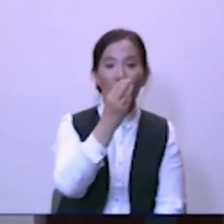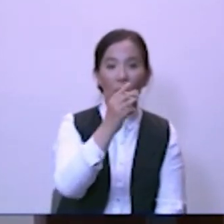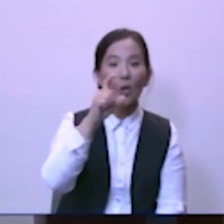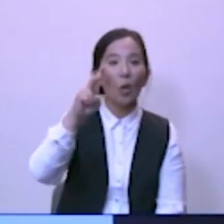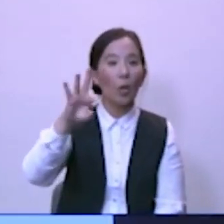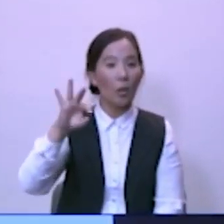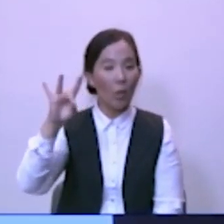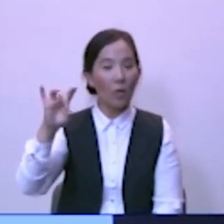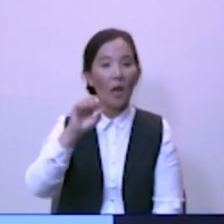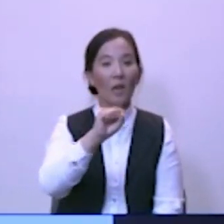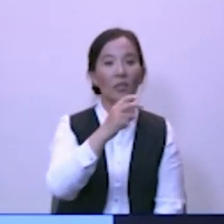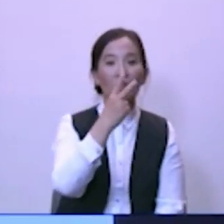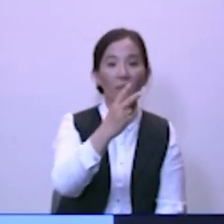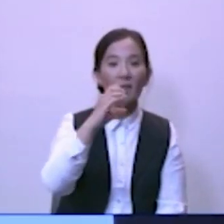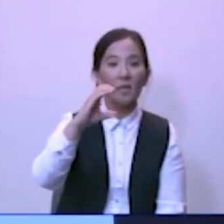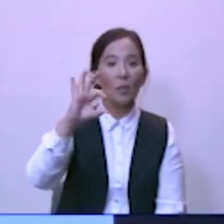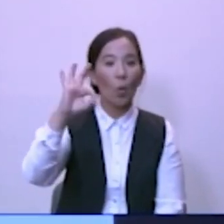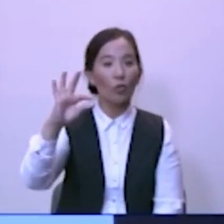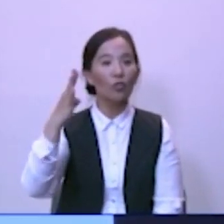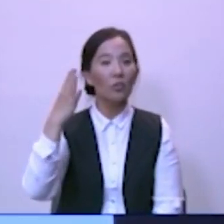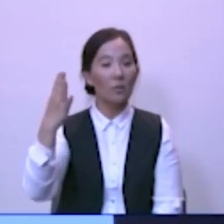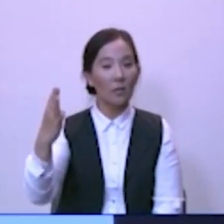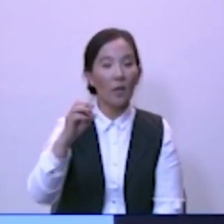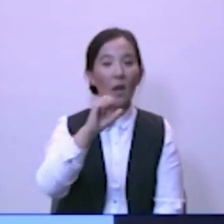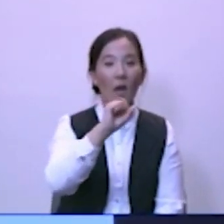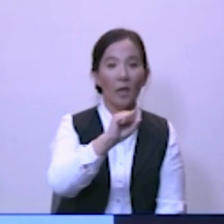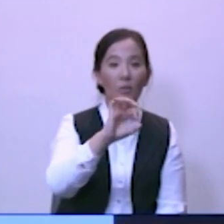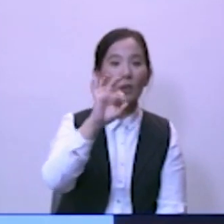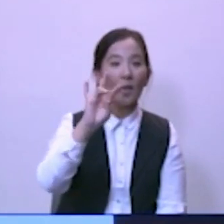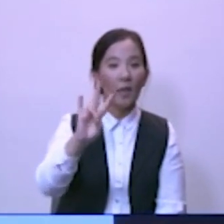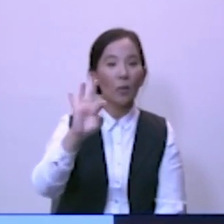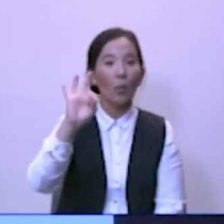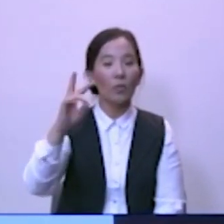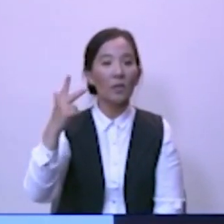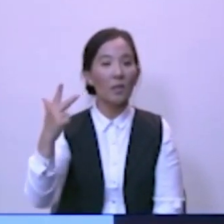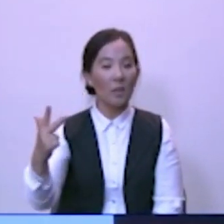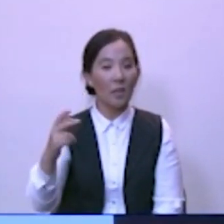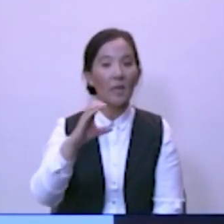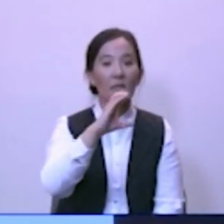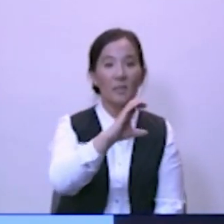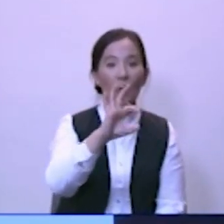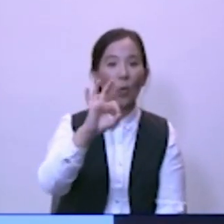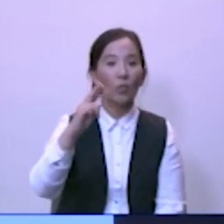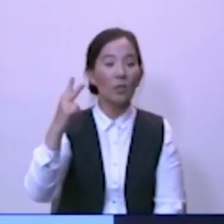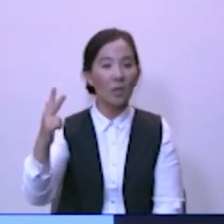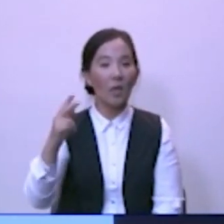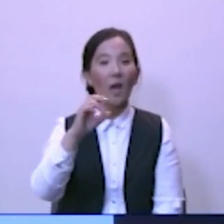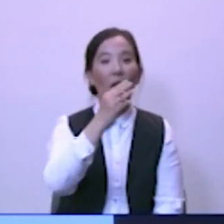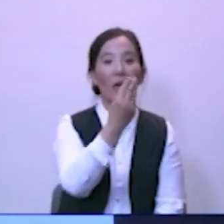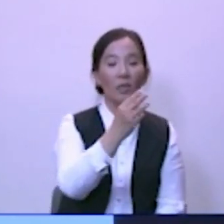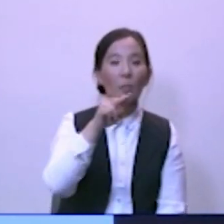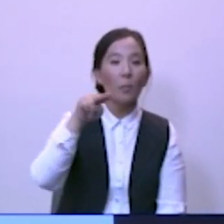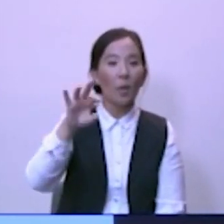h 2 so 4 hno3 h2 co3 аж три